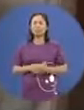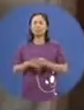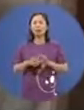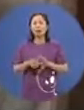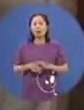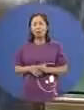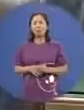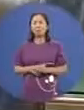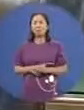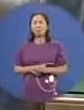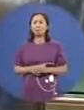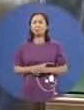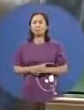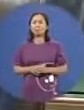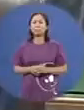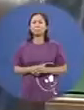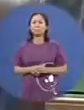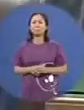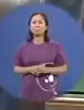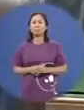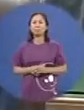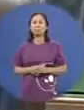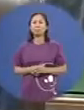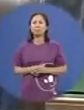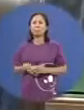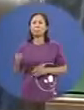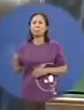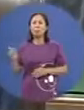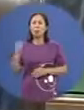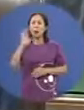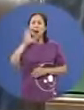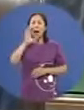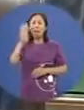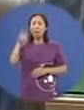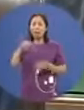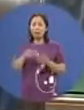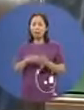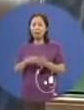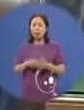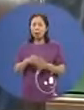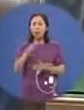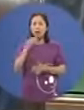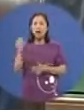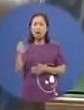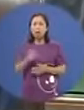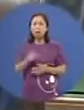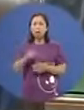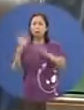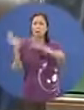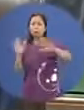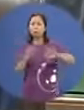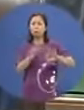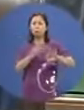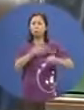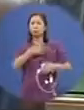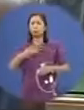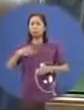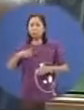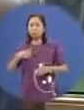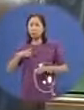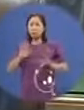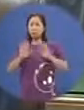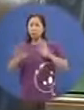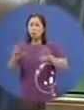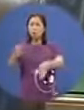はい、 ですから和歌山県は、まあ、いち早くね風疹の予防注射、これ予防注射しておく